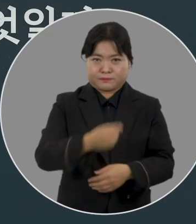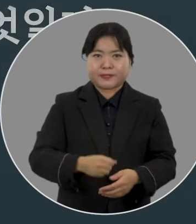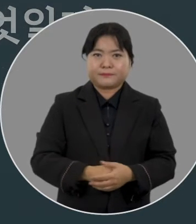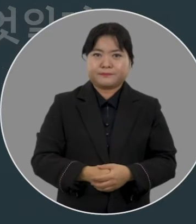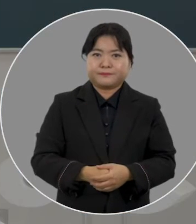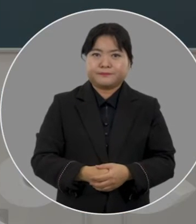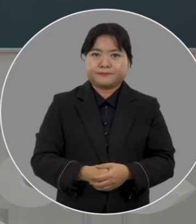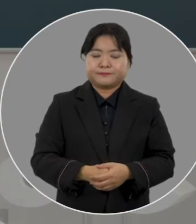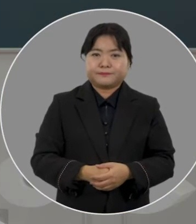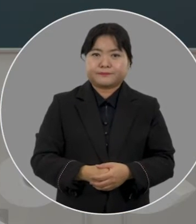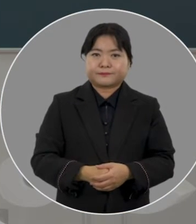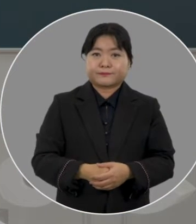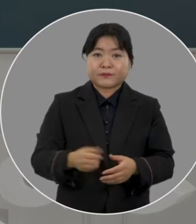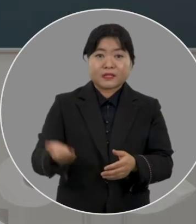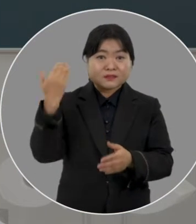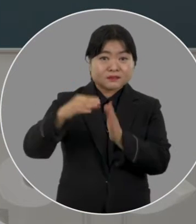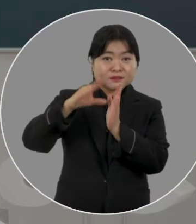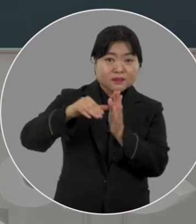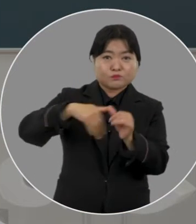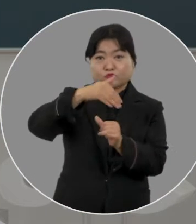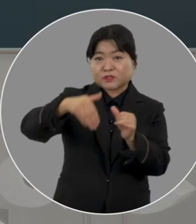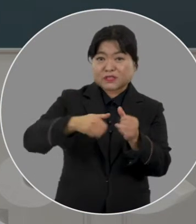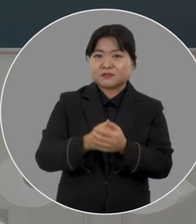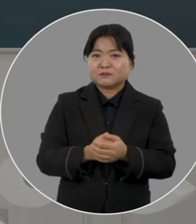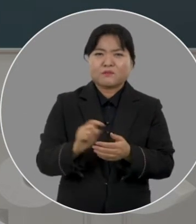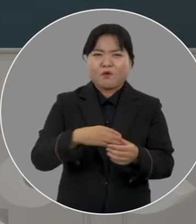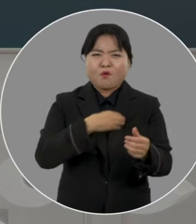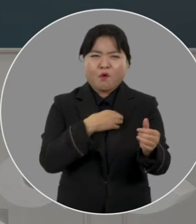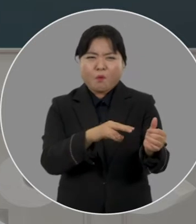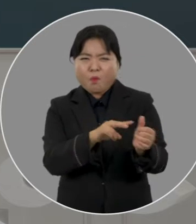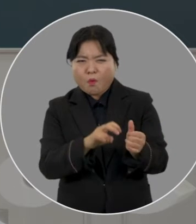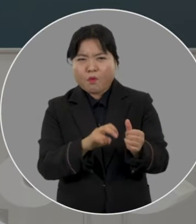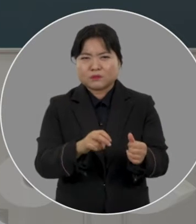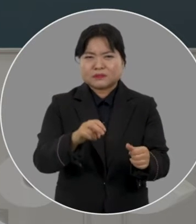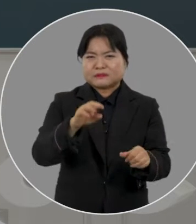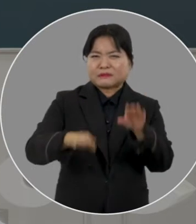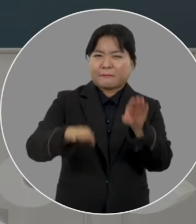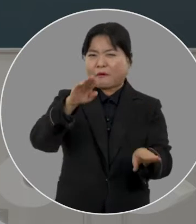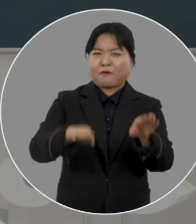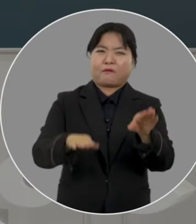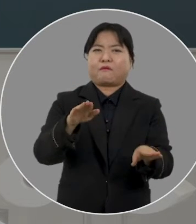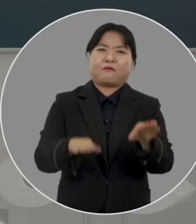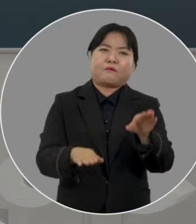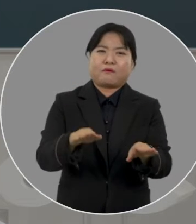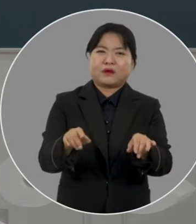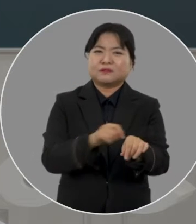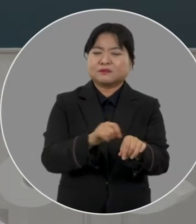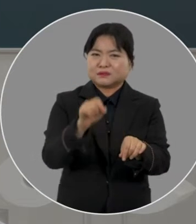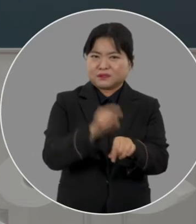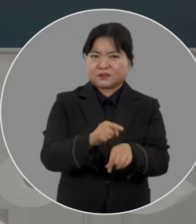합니다. 그 시대 분위기는 끝없는 혐오, 차별로 특징 지워질 수가